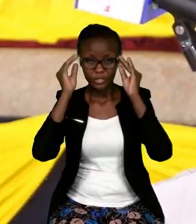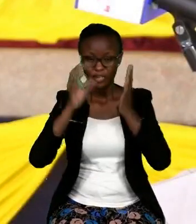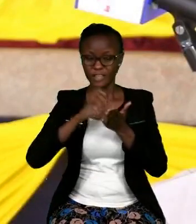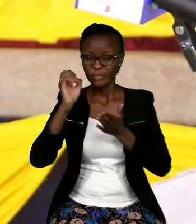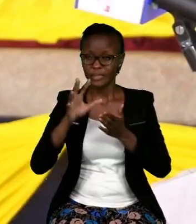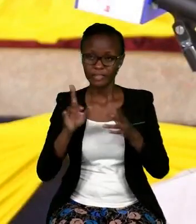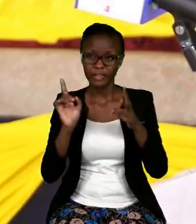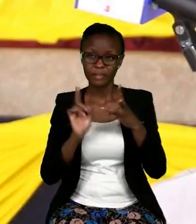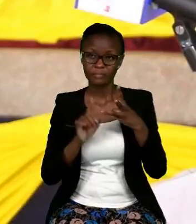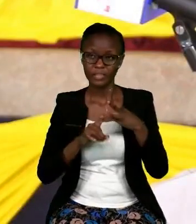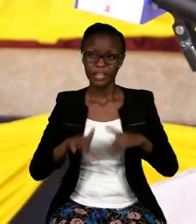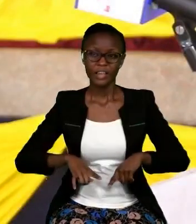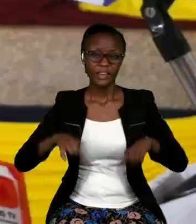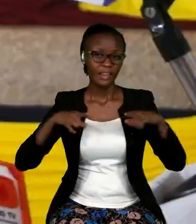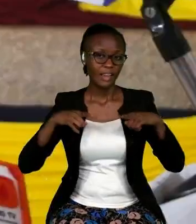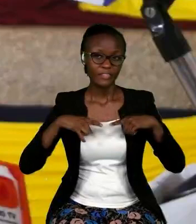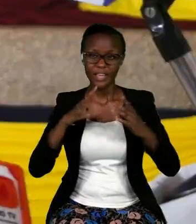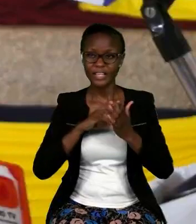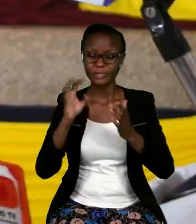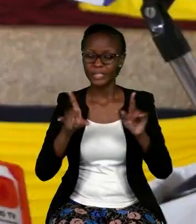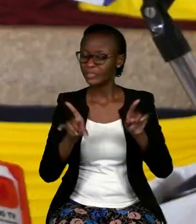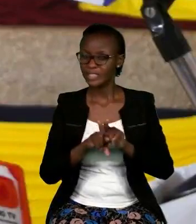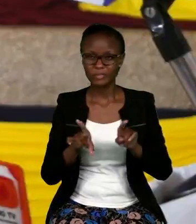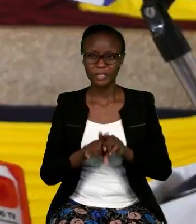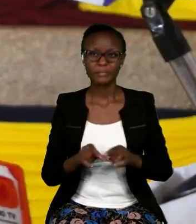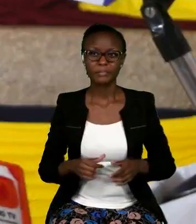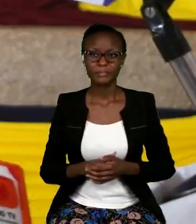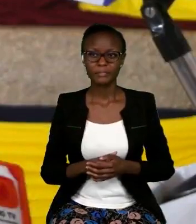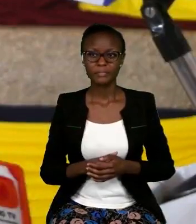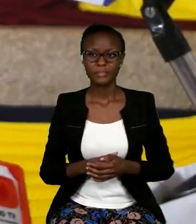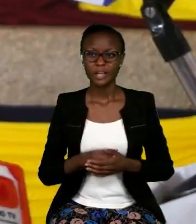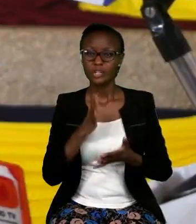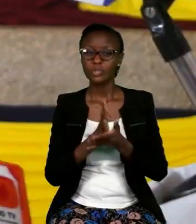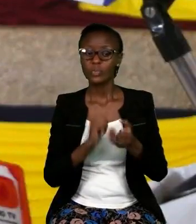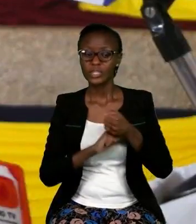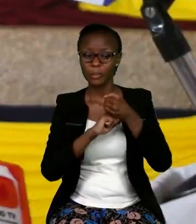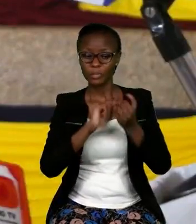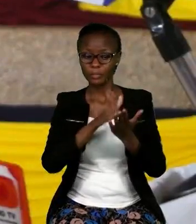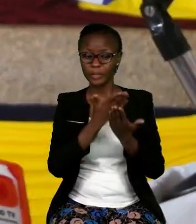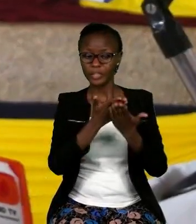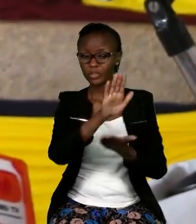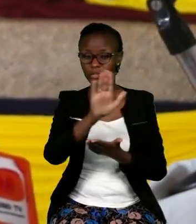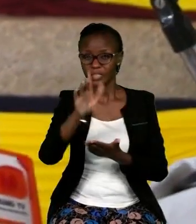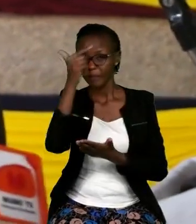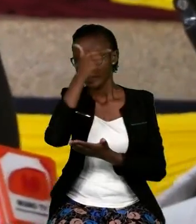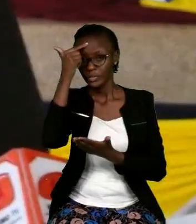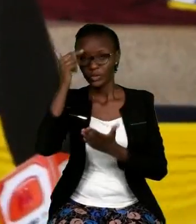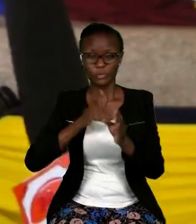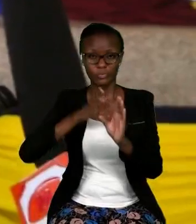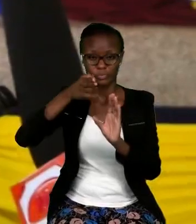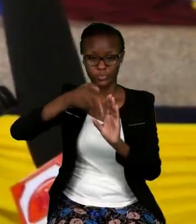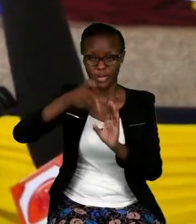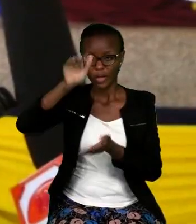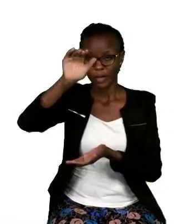ya maisha imeenda juu. Tuna support motion yako kabisa, maana mafuta lazima itengenezwe